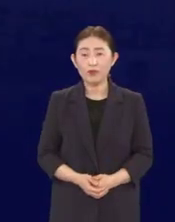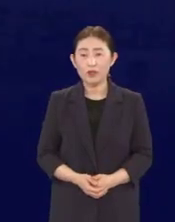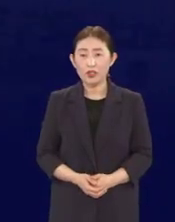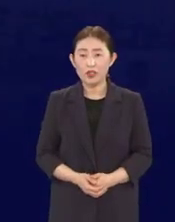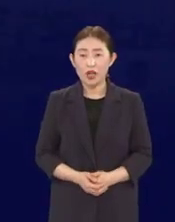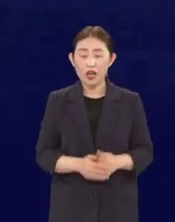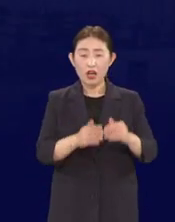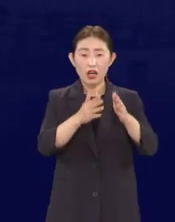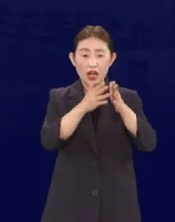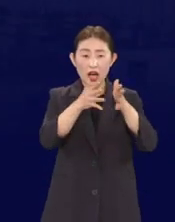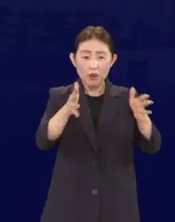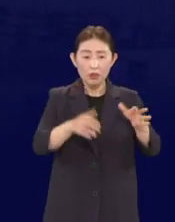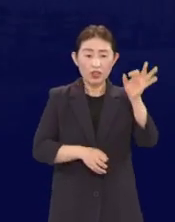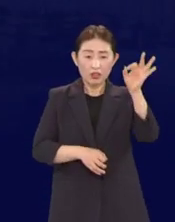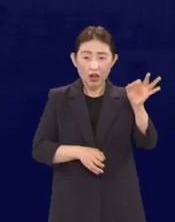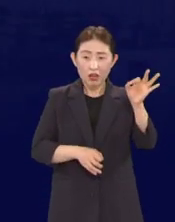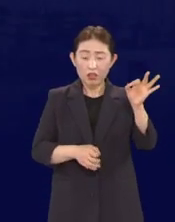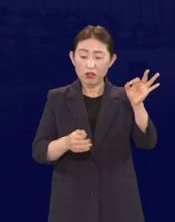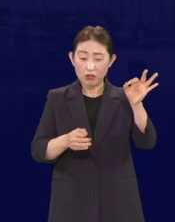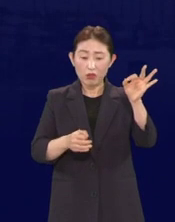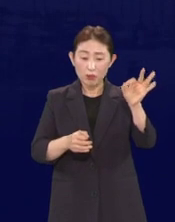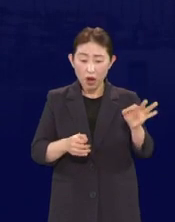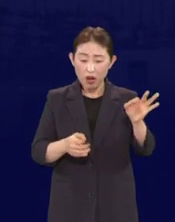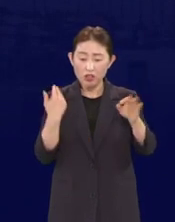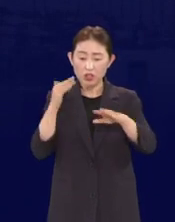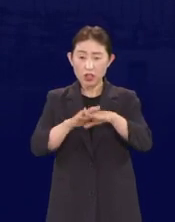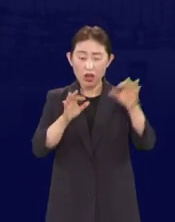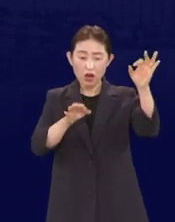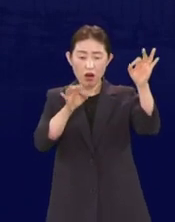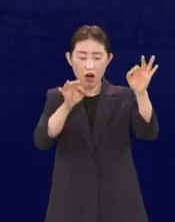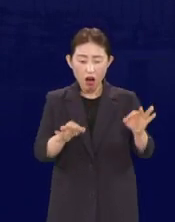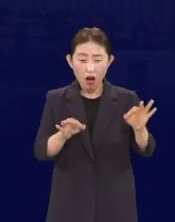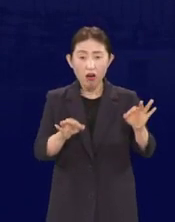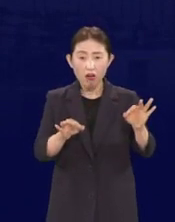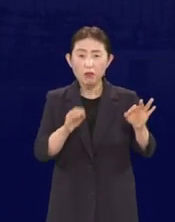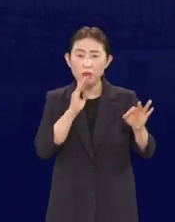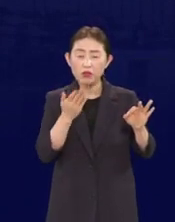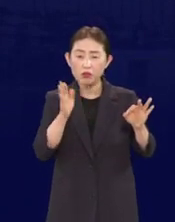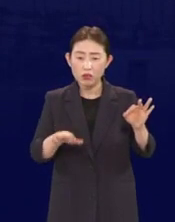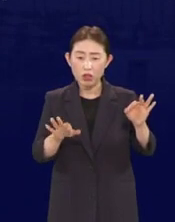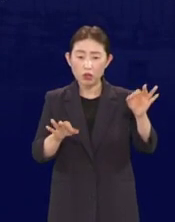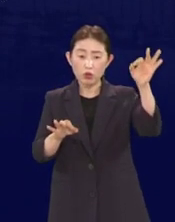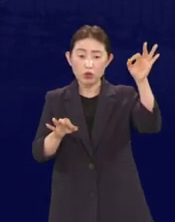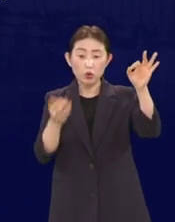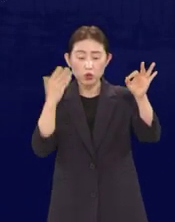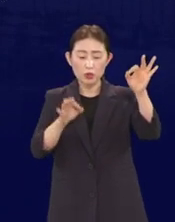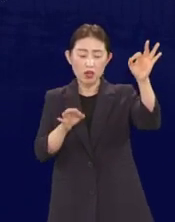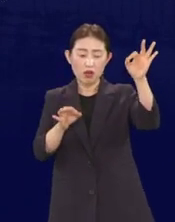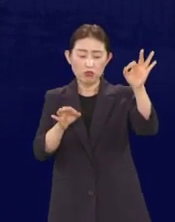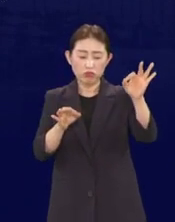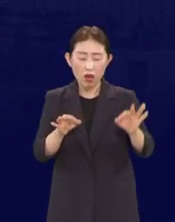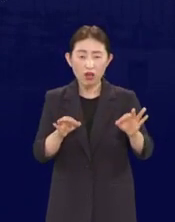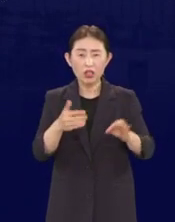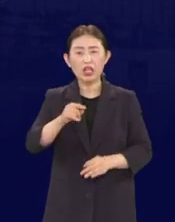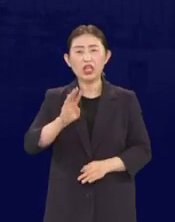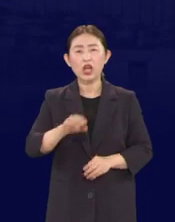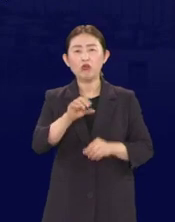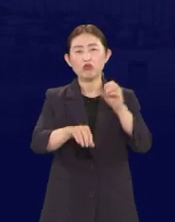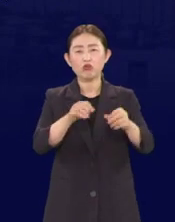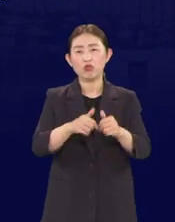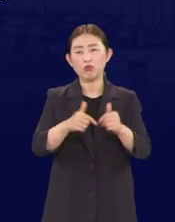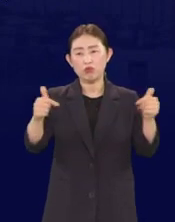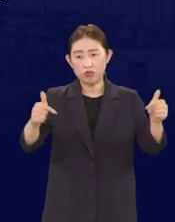매매가가 떨어지면서 전세가도 좀 떨어지는 경향이 있었는데 그것보다 이제 매매가가 더 떨어지면서 갭투를 할 수 있는 어떤 여건이 좀 마련이 됐다고 보시면